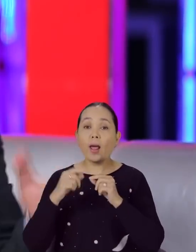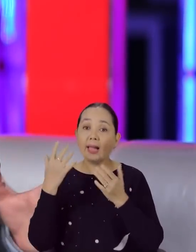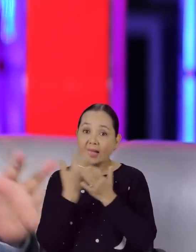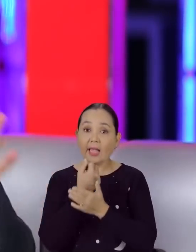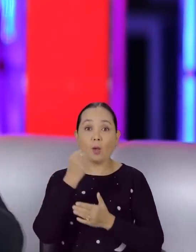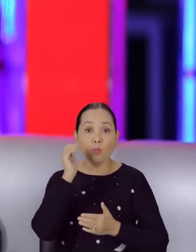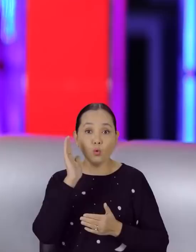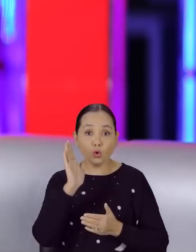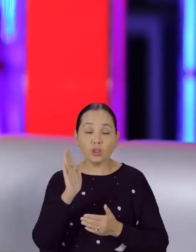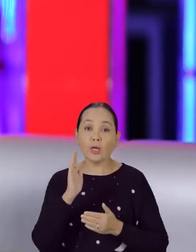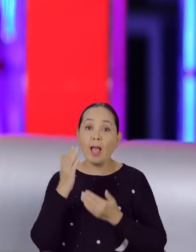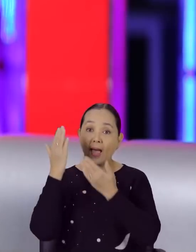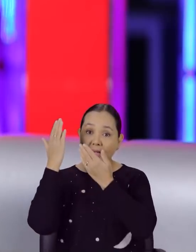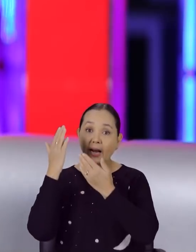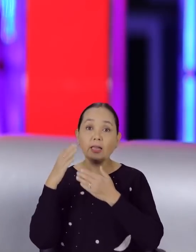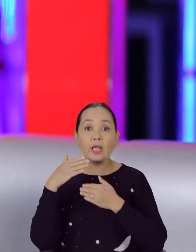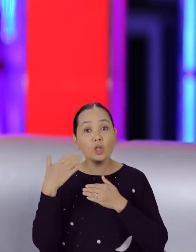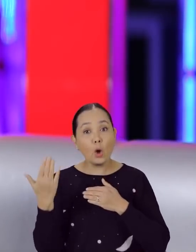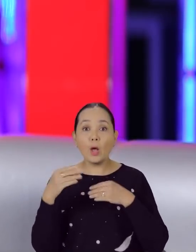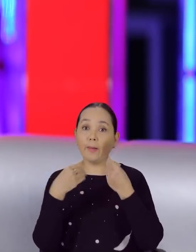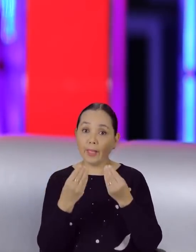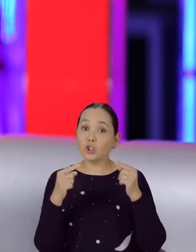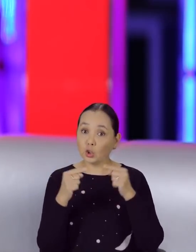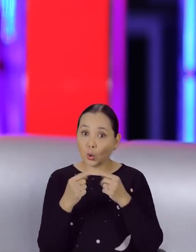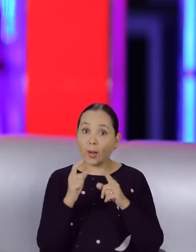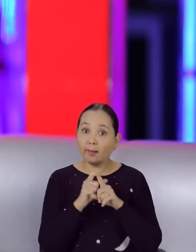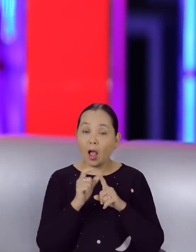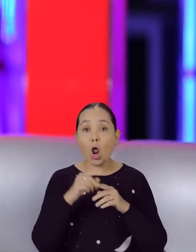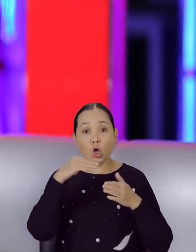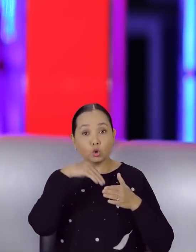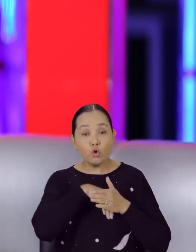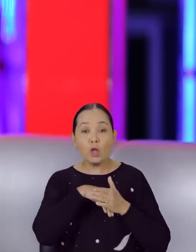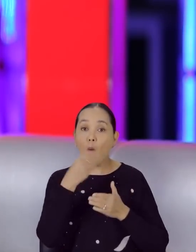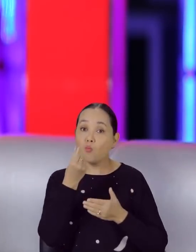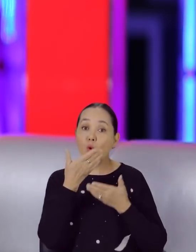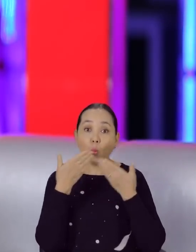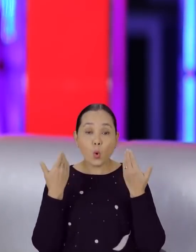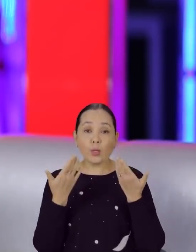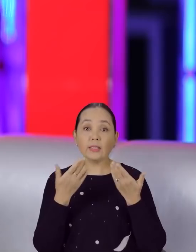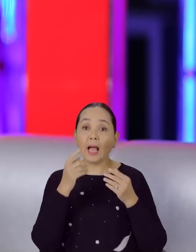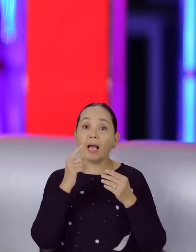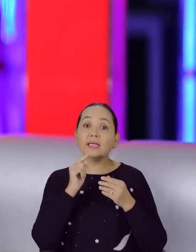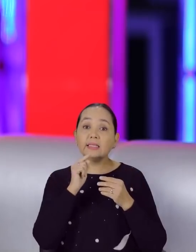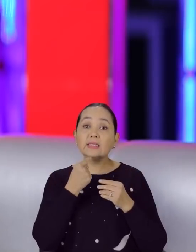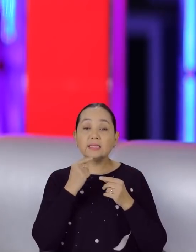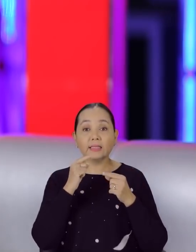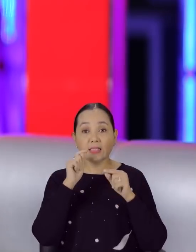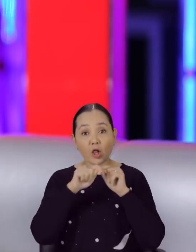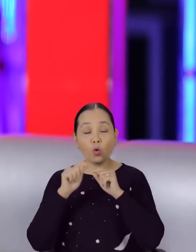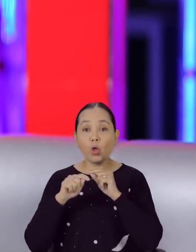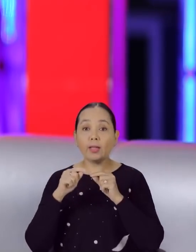ham sabot yaratgan tomonidan berilishi ham bor gap. Lekin cho'ntakda ba'zan pul bo'lmasa, sinovlarni yengib